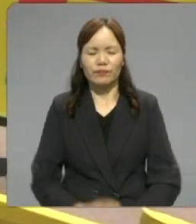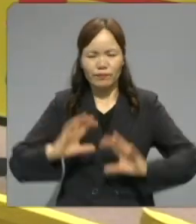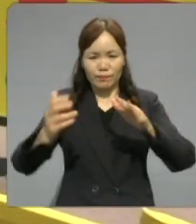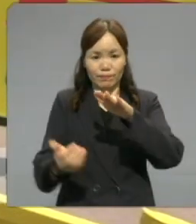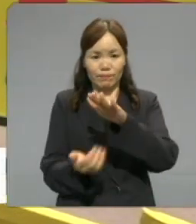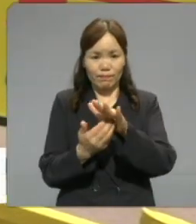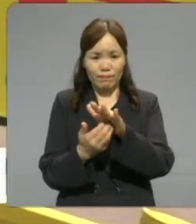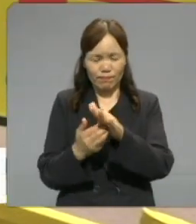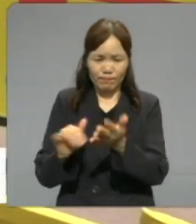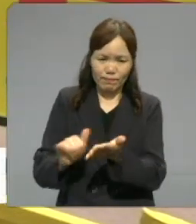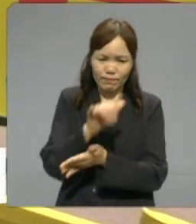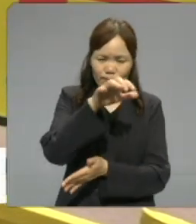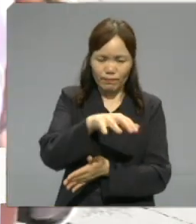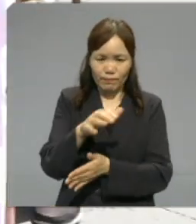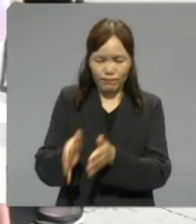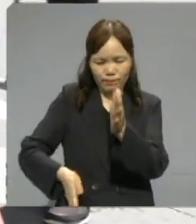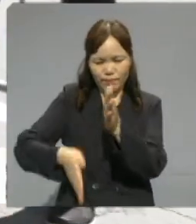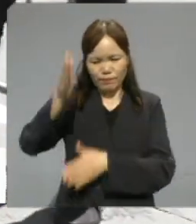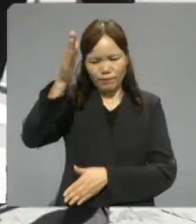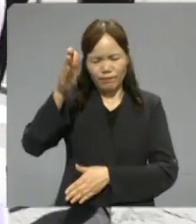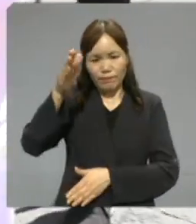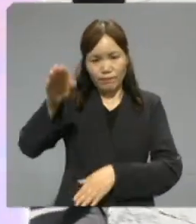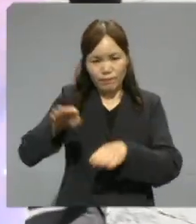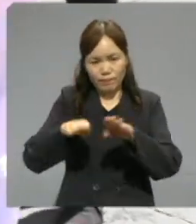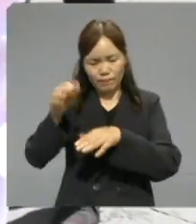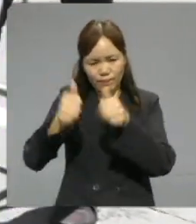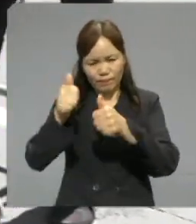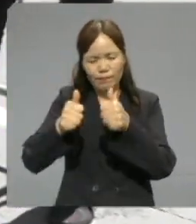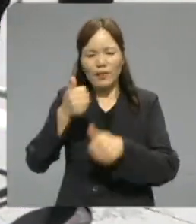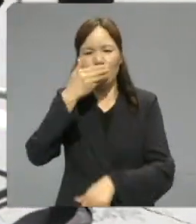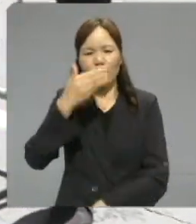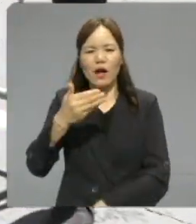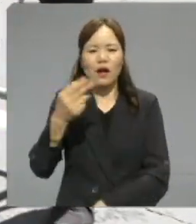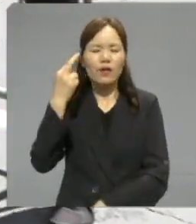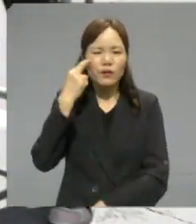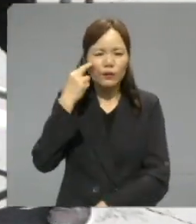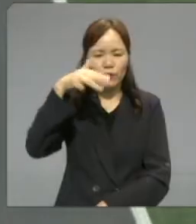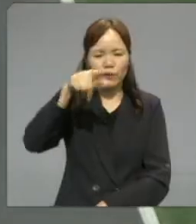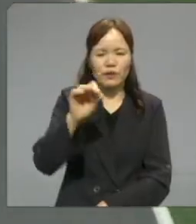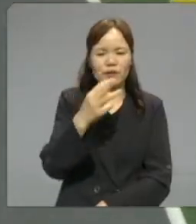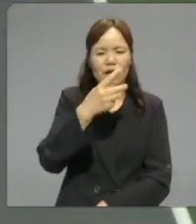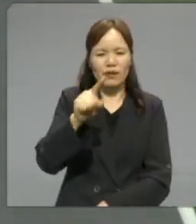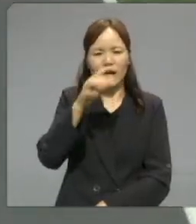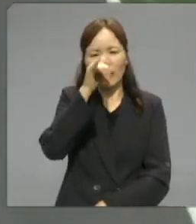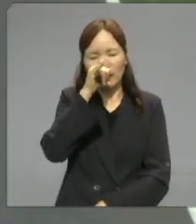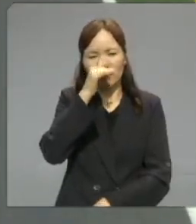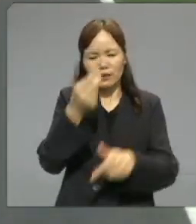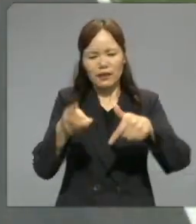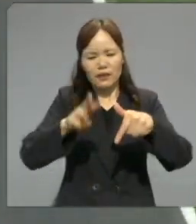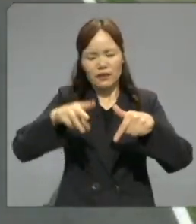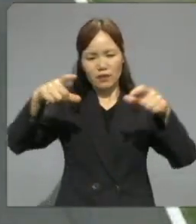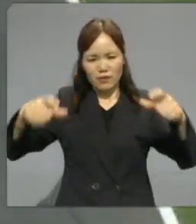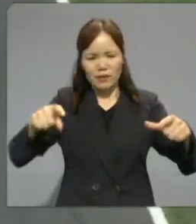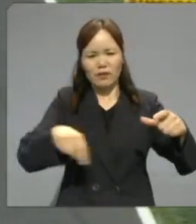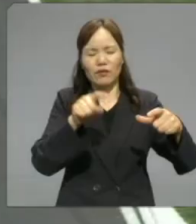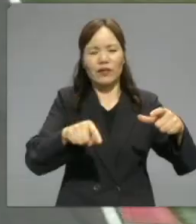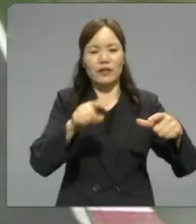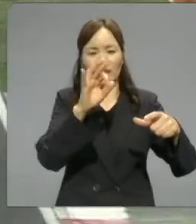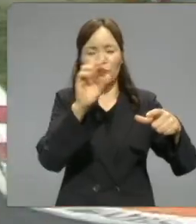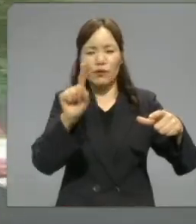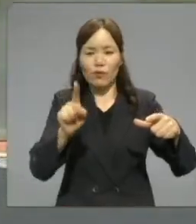최고의 공항과 도심 레이싱이 가능한 송도 청라드 국제도시를 가진 인천에서도 F1